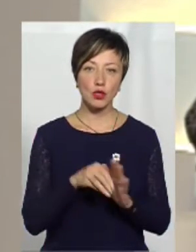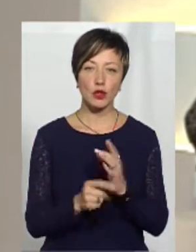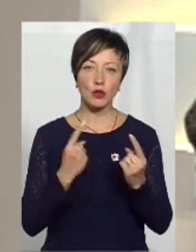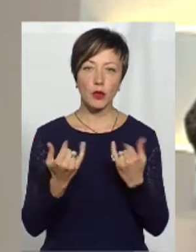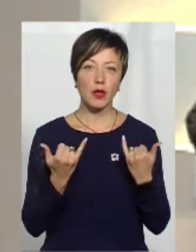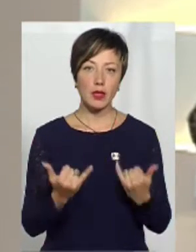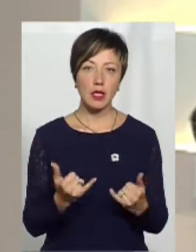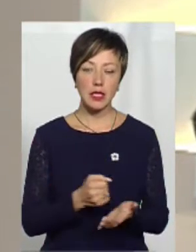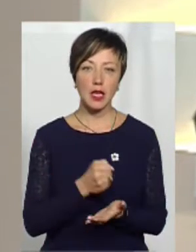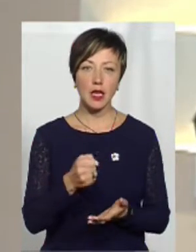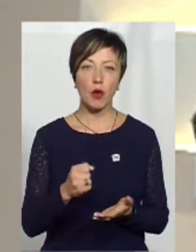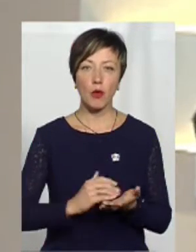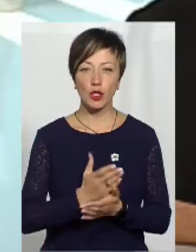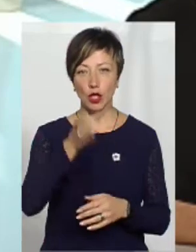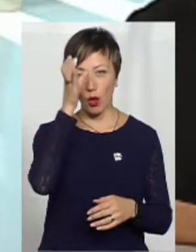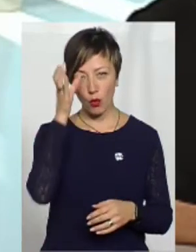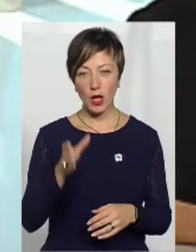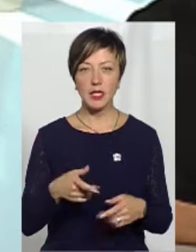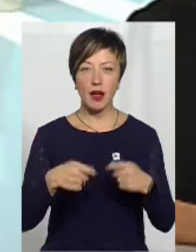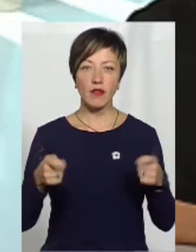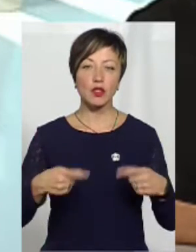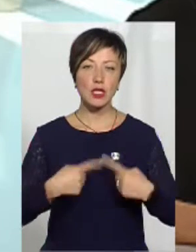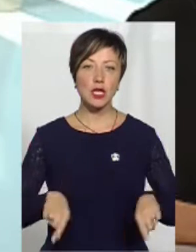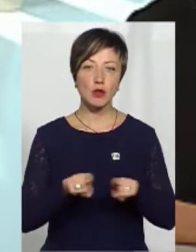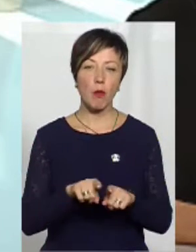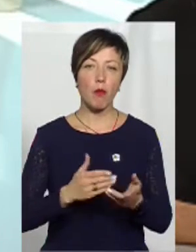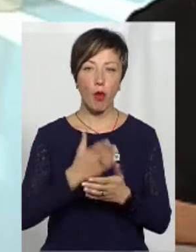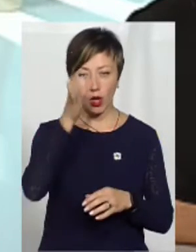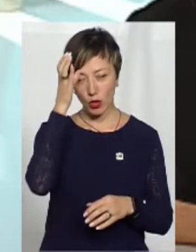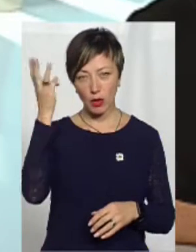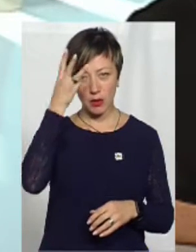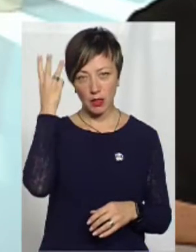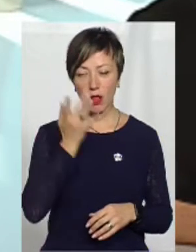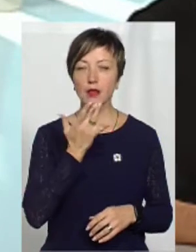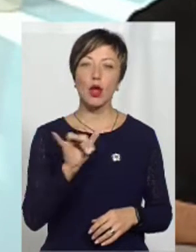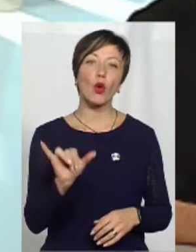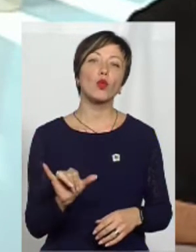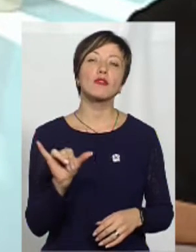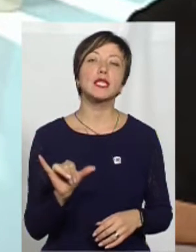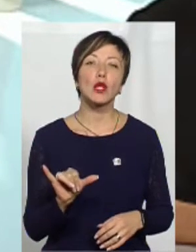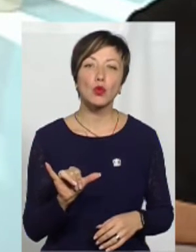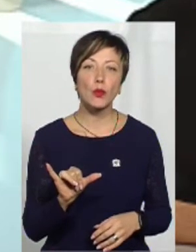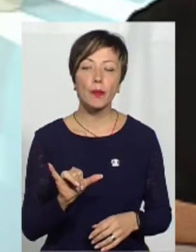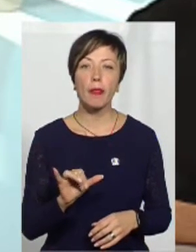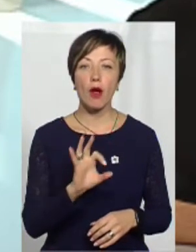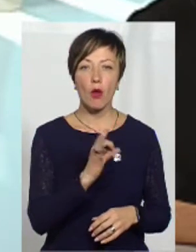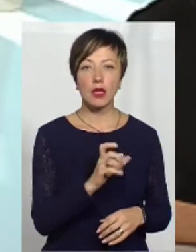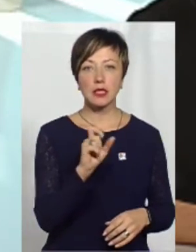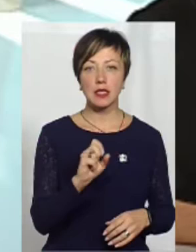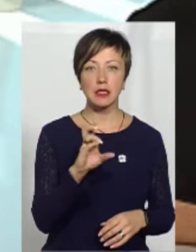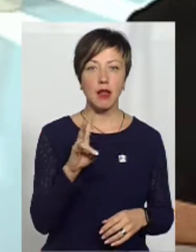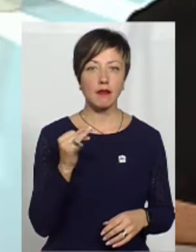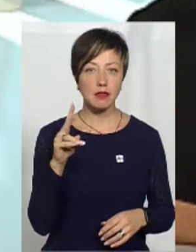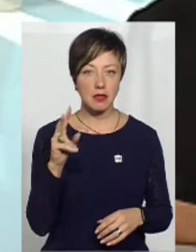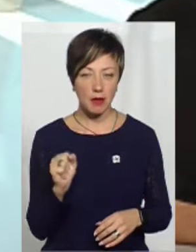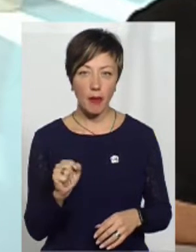А нині вона із кандидаткою політичних наук, завідувачкою секції політології Хмельницького національного університету Ольгою